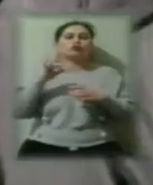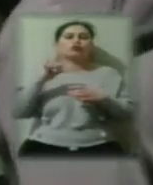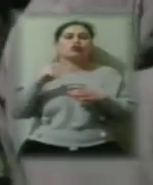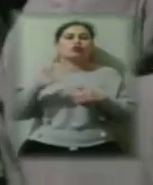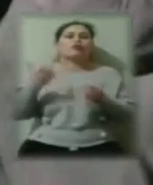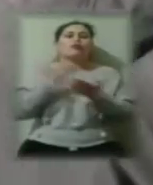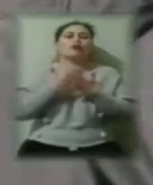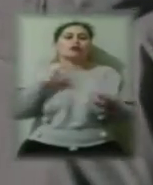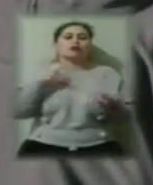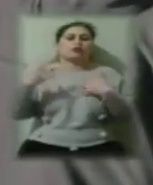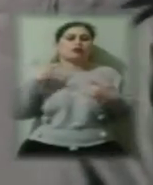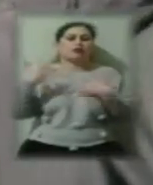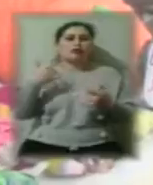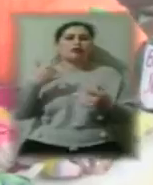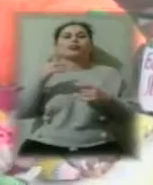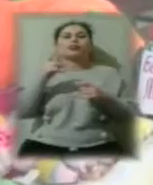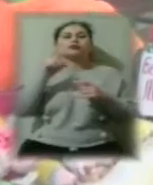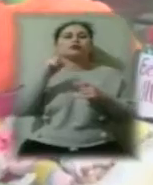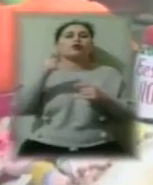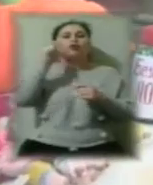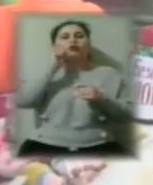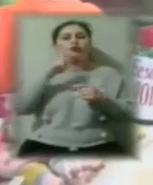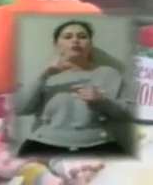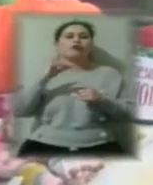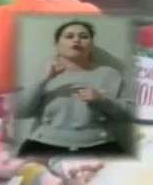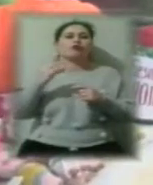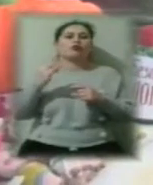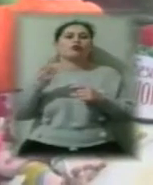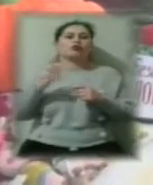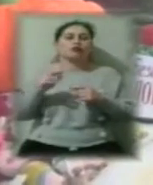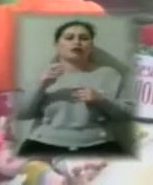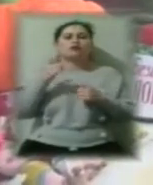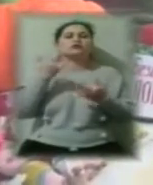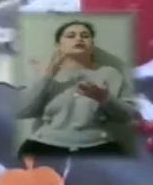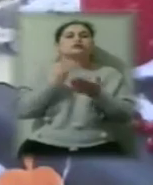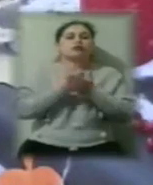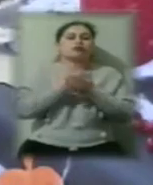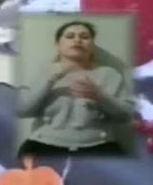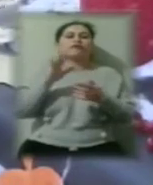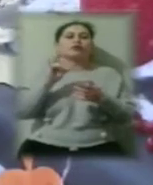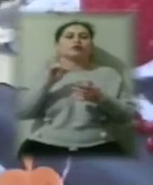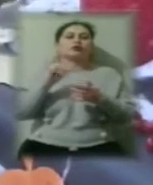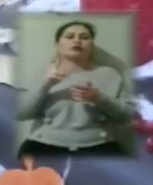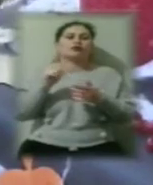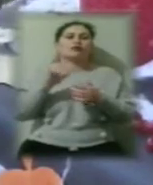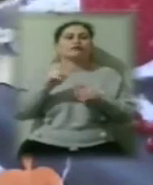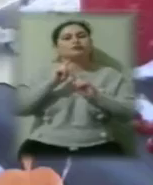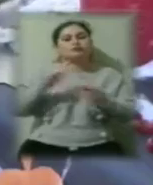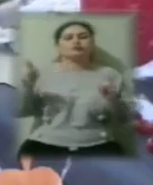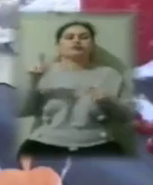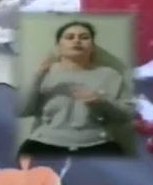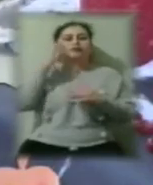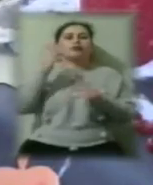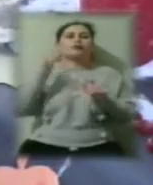програму за українською міфологією, зі своїми вибриками. Приїдуть аматори